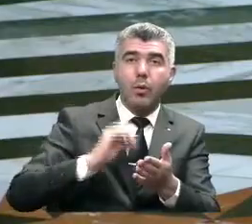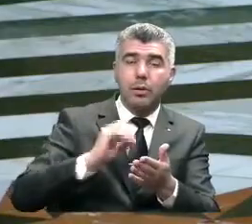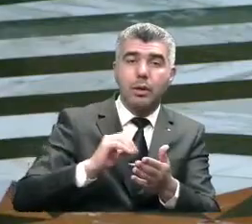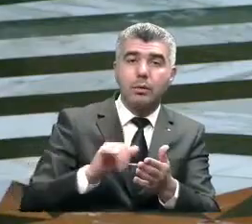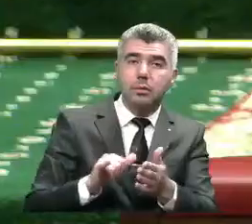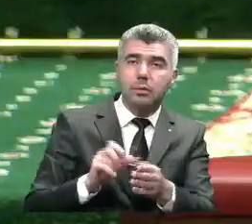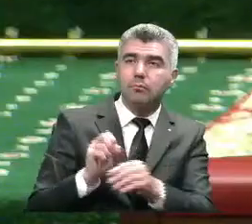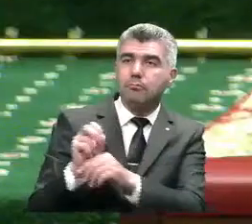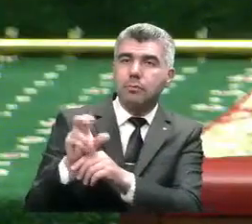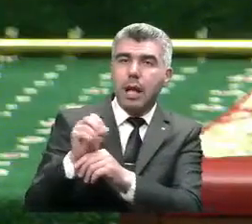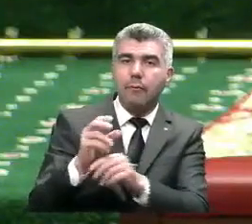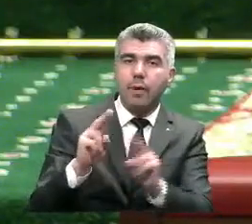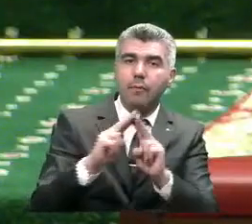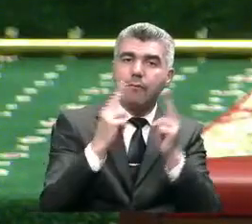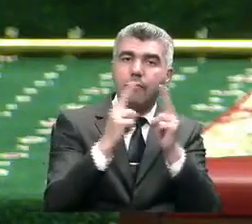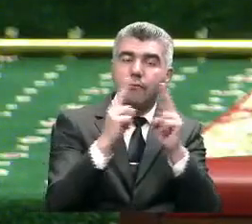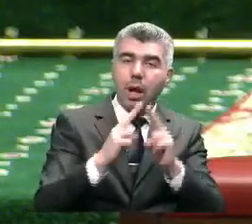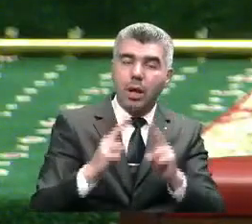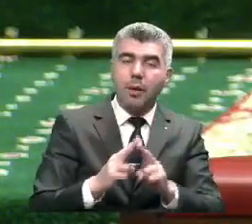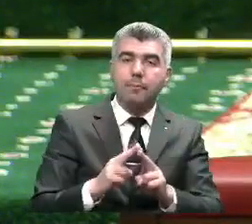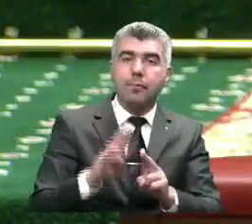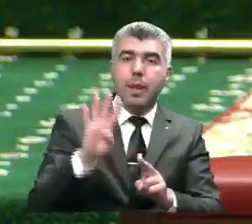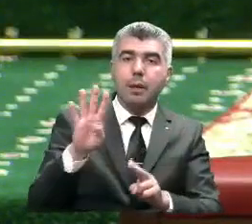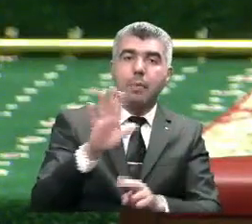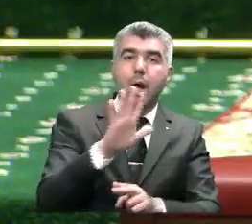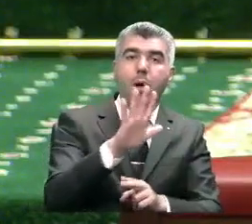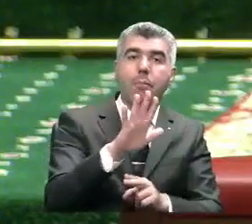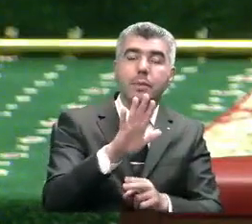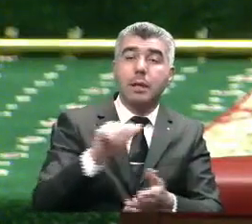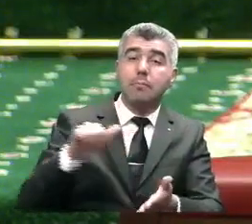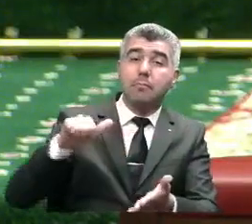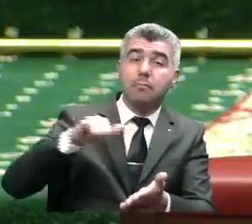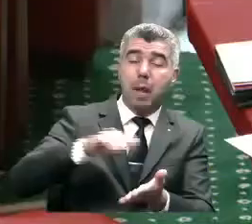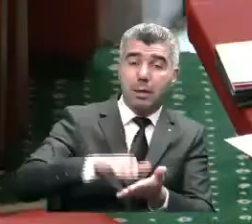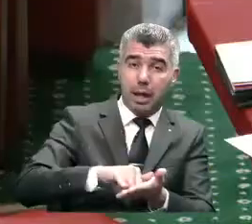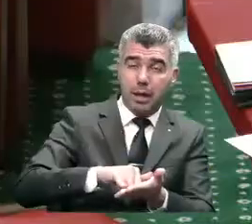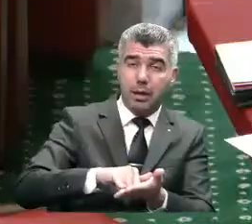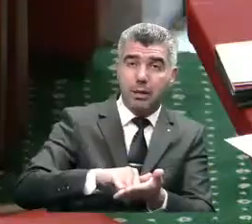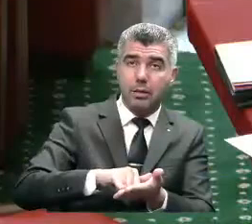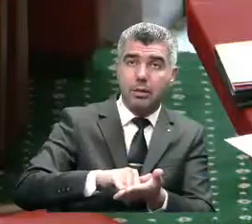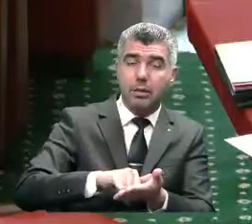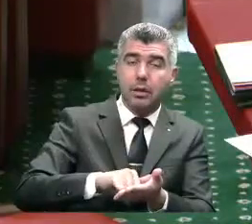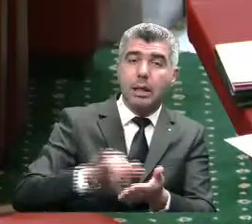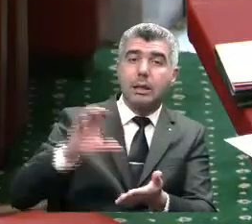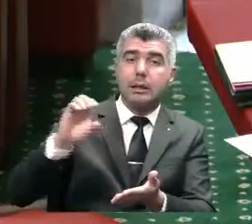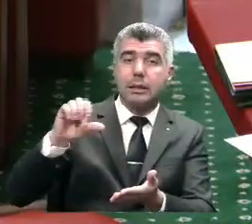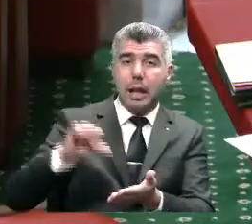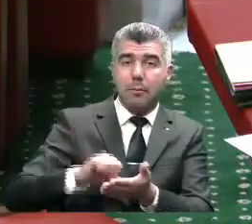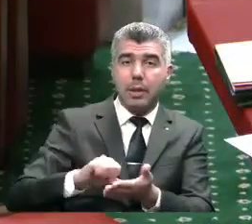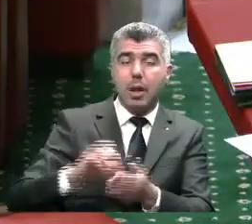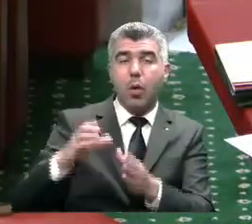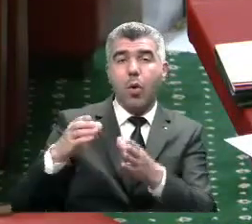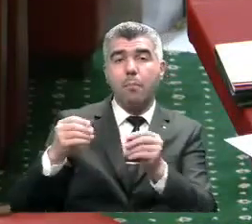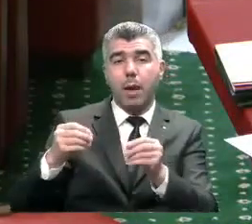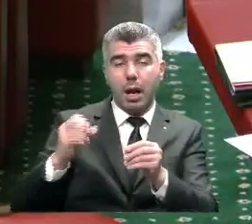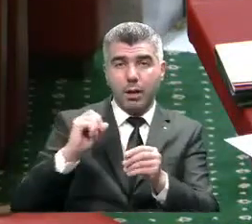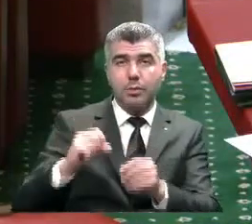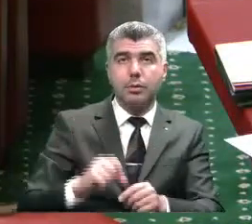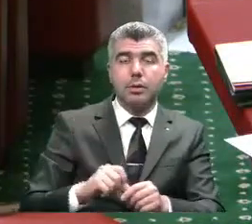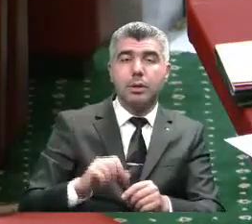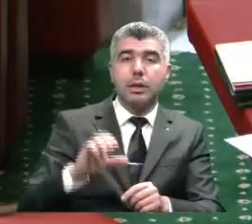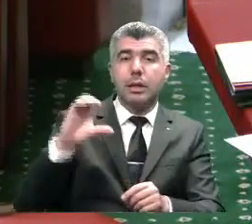رحلات جوية. يعني 54 مطار مرتبطة بالدار البيضاء ومراكش، فالدار